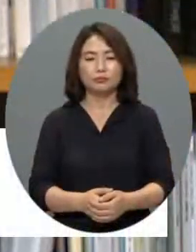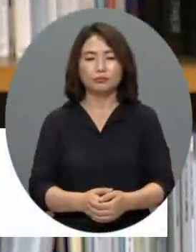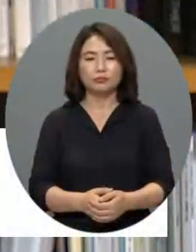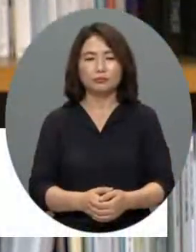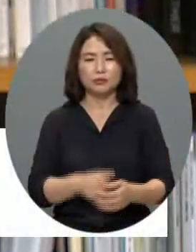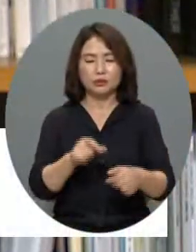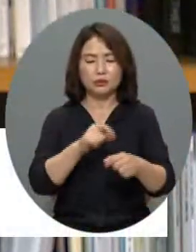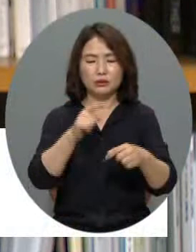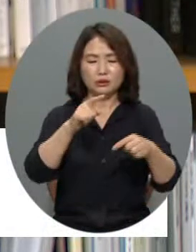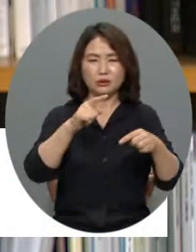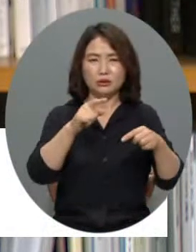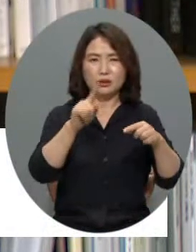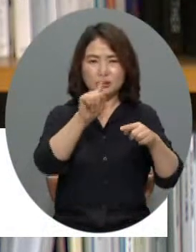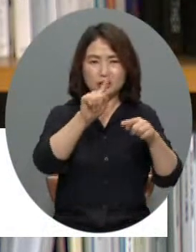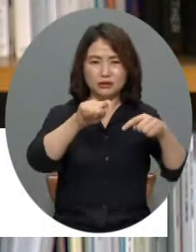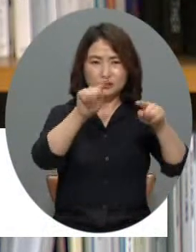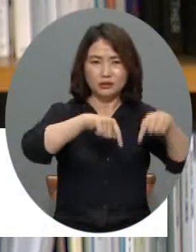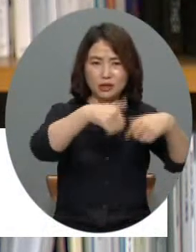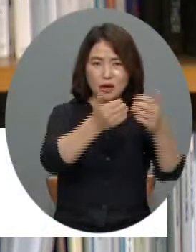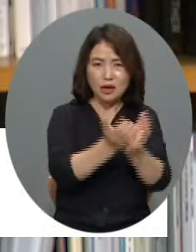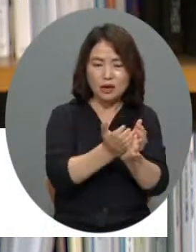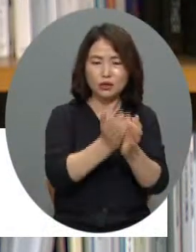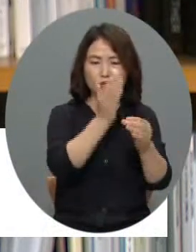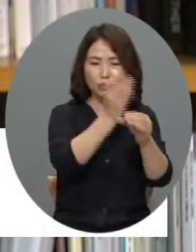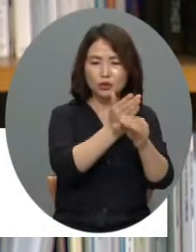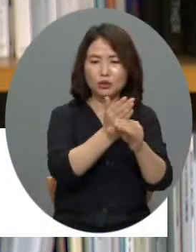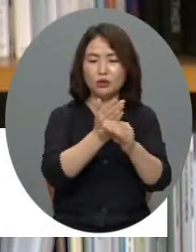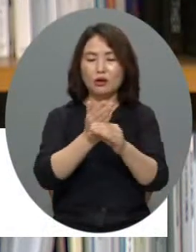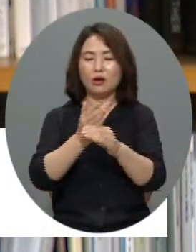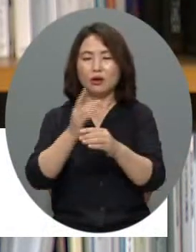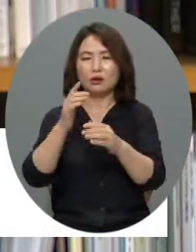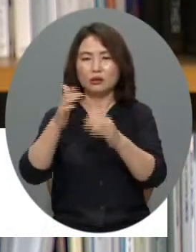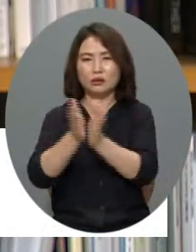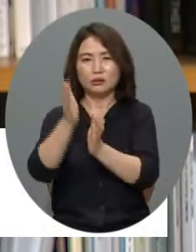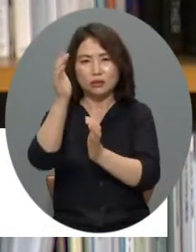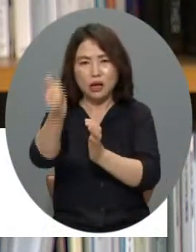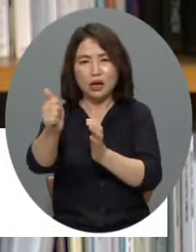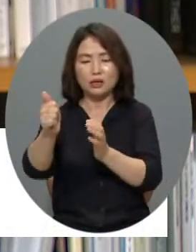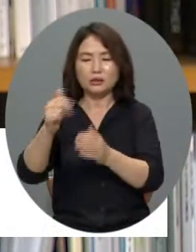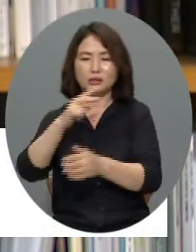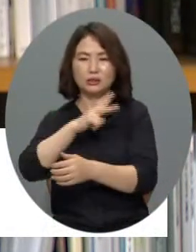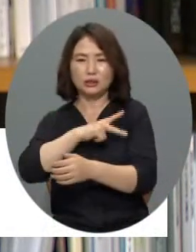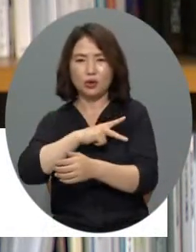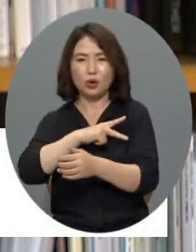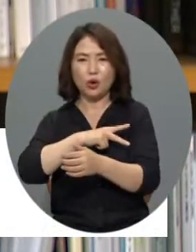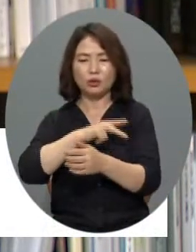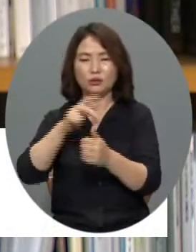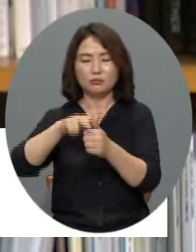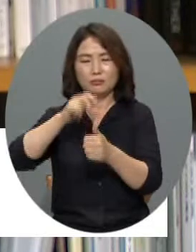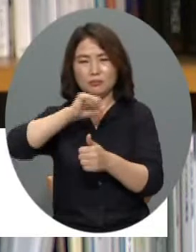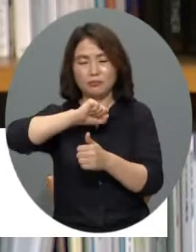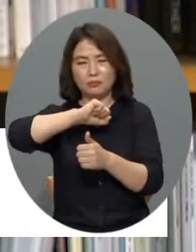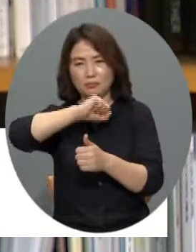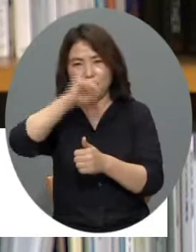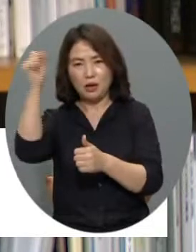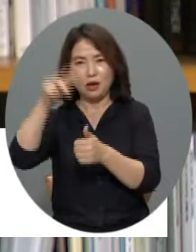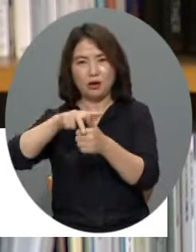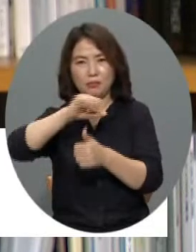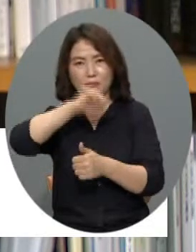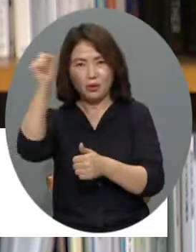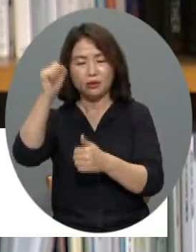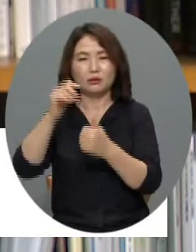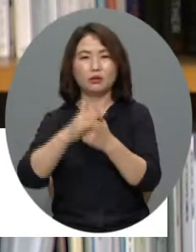특정 정당에서 지방자치단체장 과 또 지방의회 의원들이 다같이 배출되는 그런